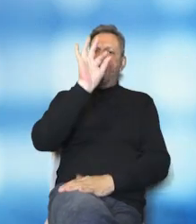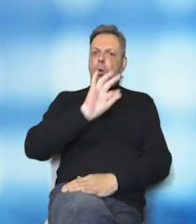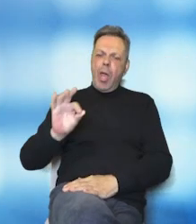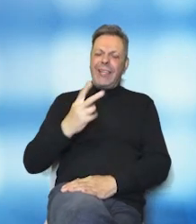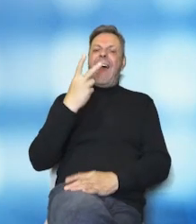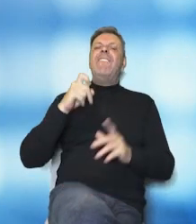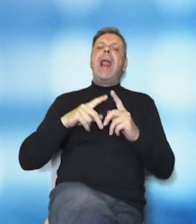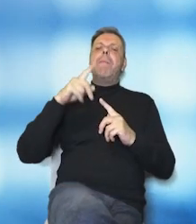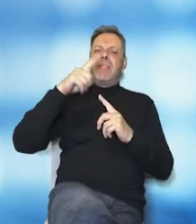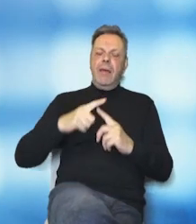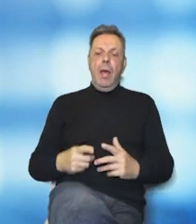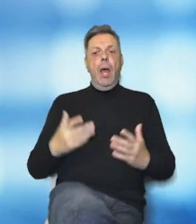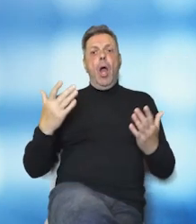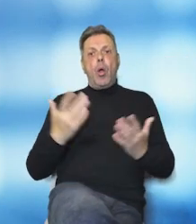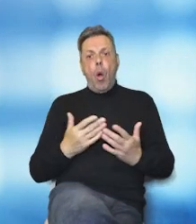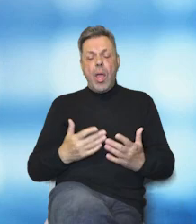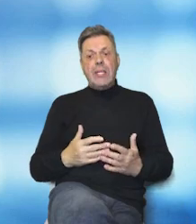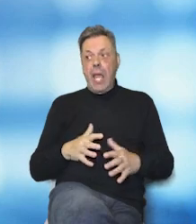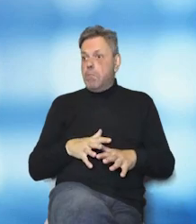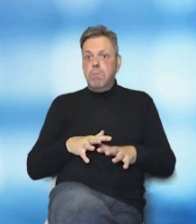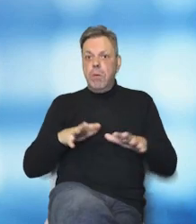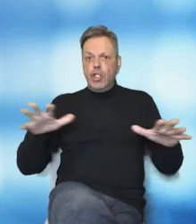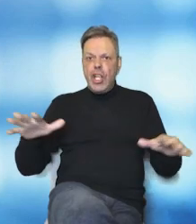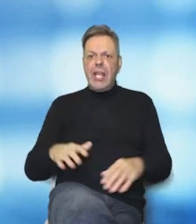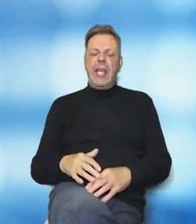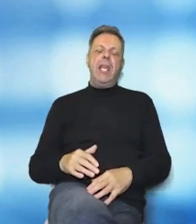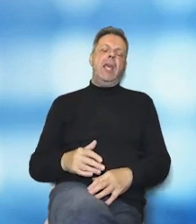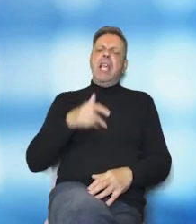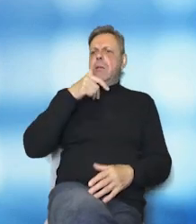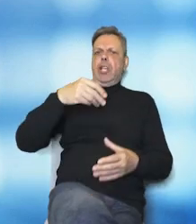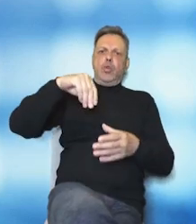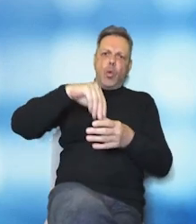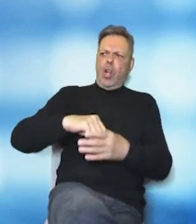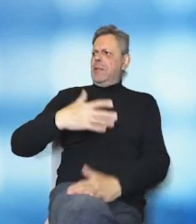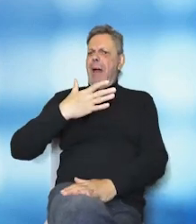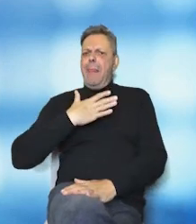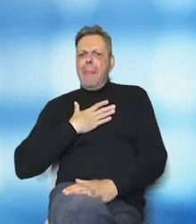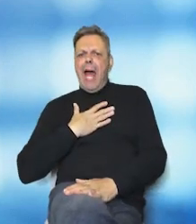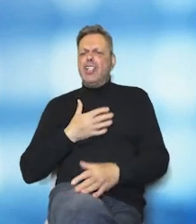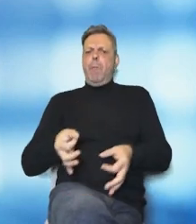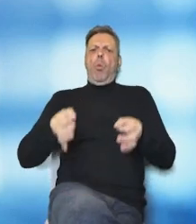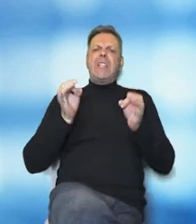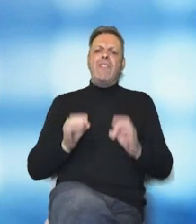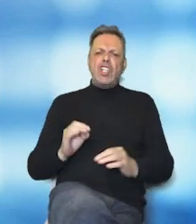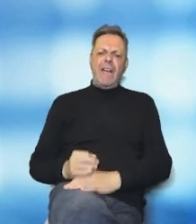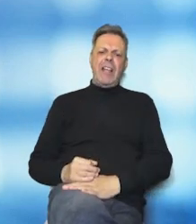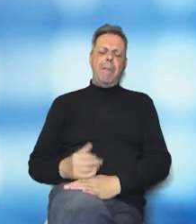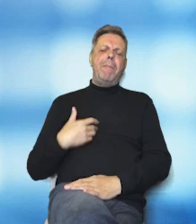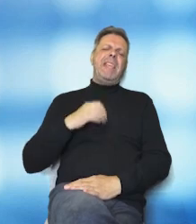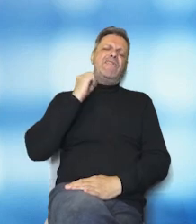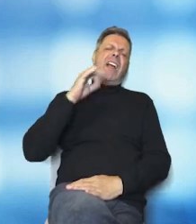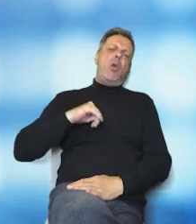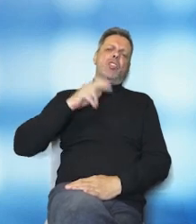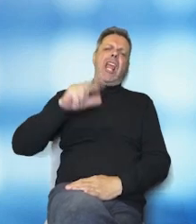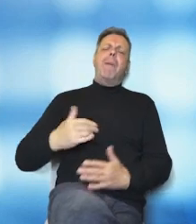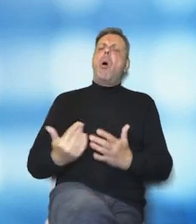Velebitu, koji se eksponencijalno širi i sa sudionicima i sa našim usavršavanjem. Znači, mi svake godine imamo neki